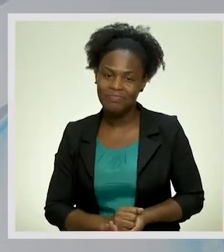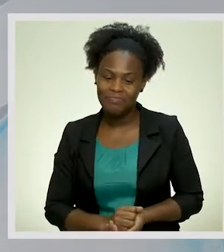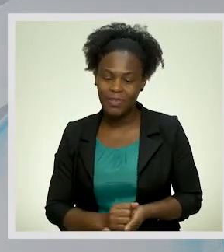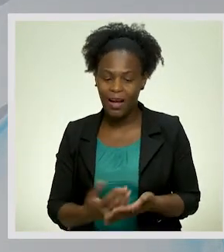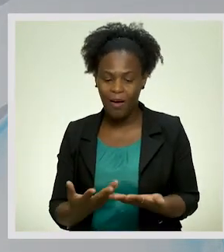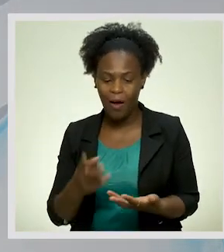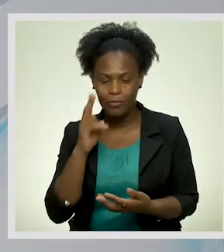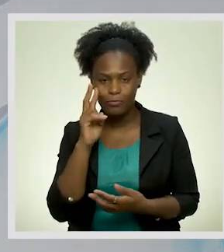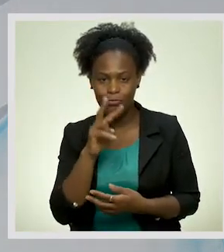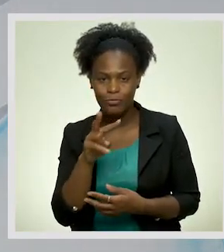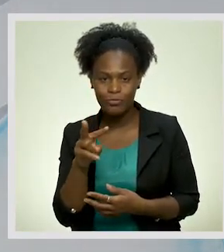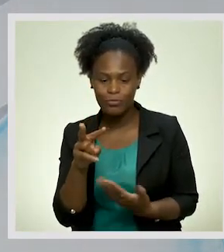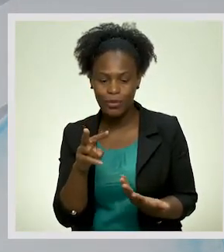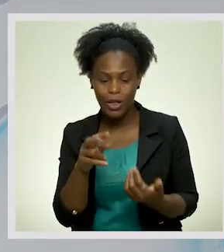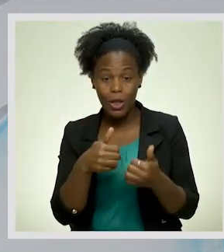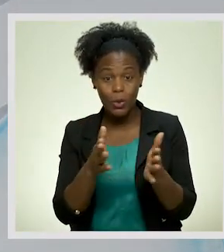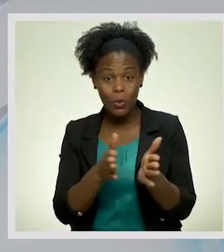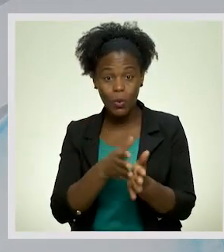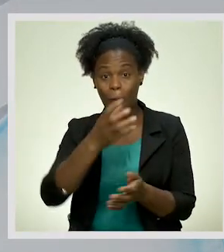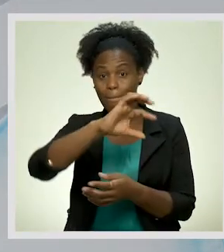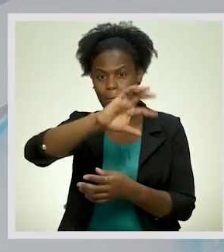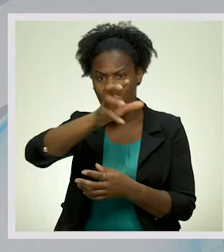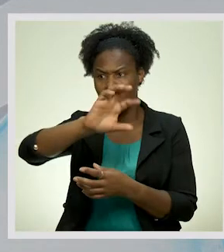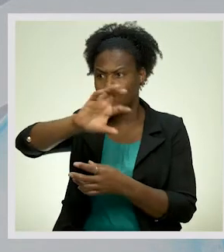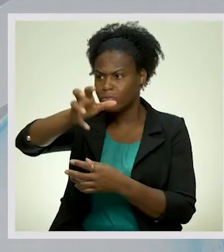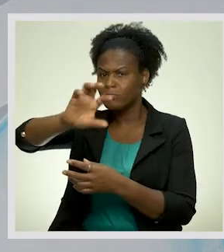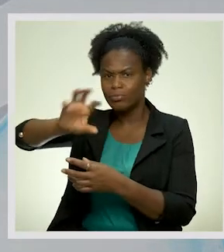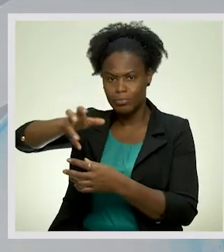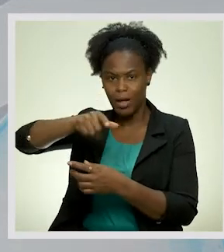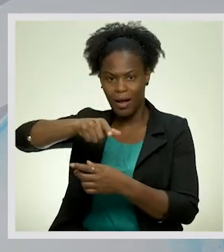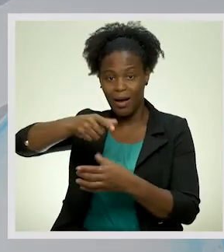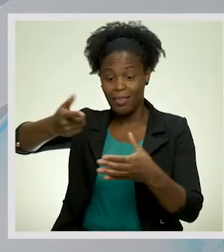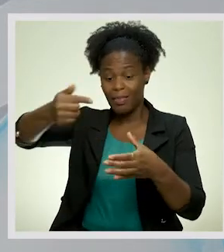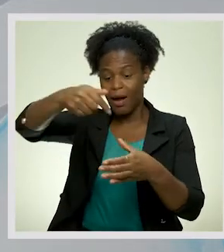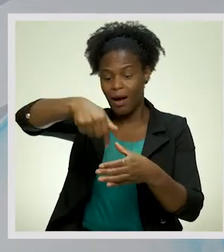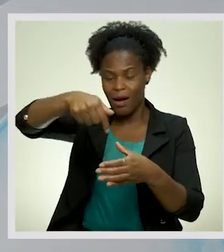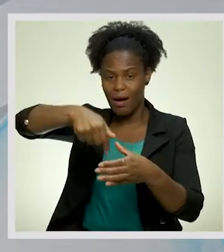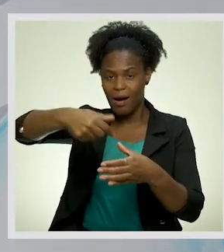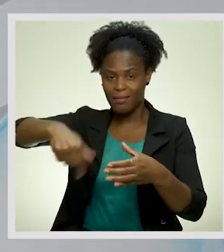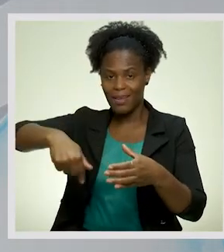Regardez, tous ces pays-là font partie de la